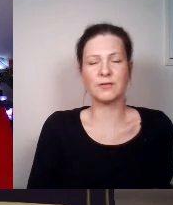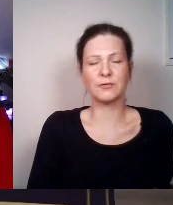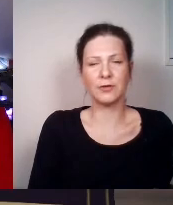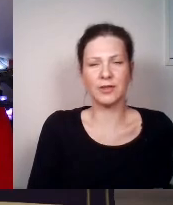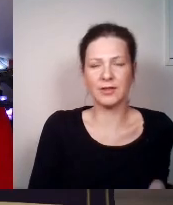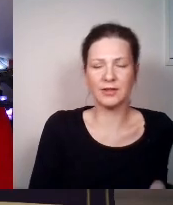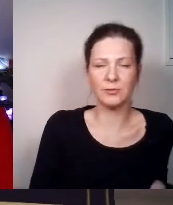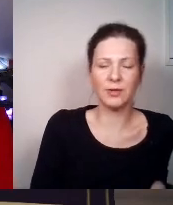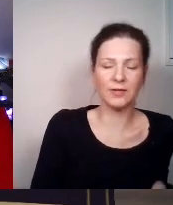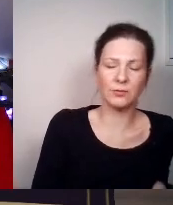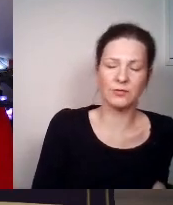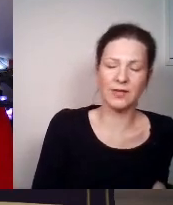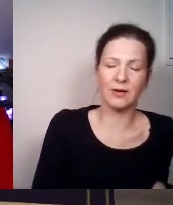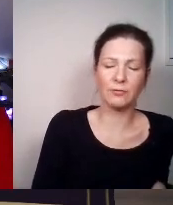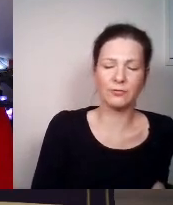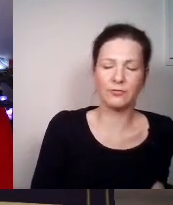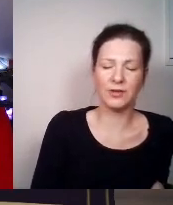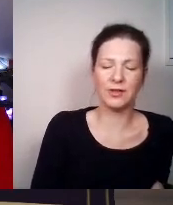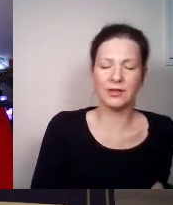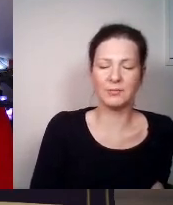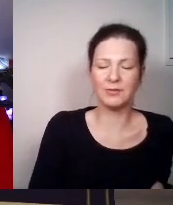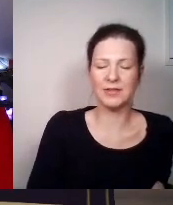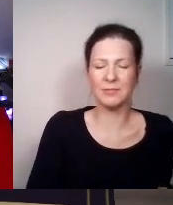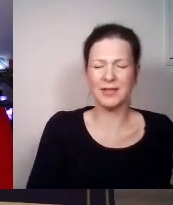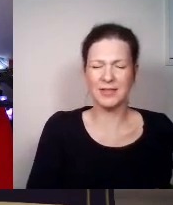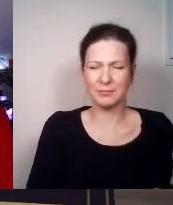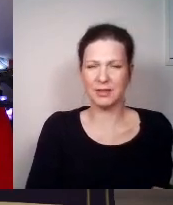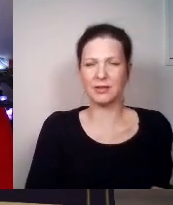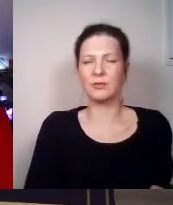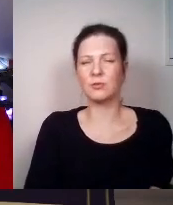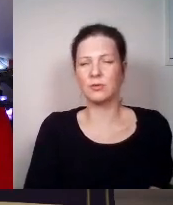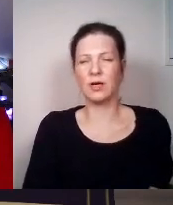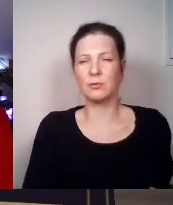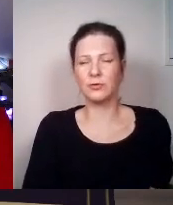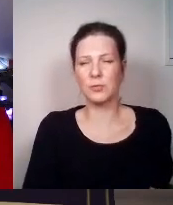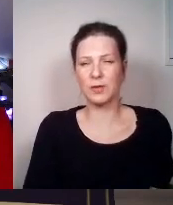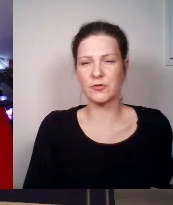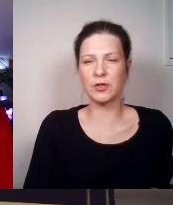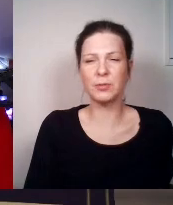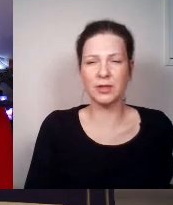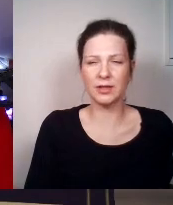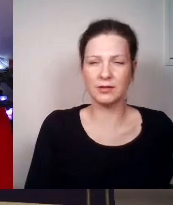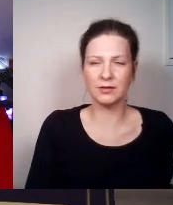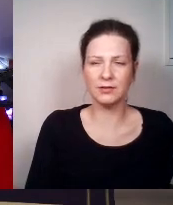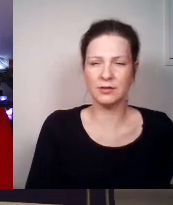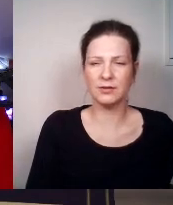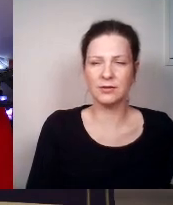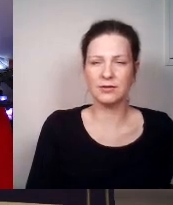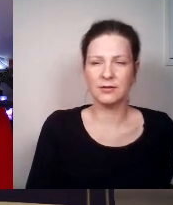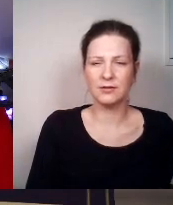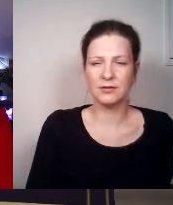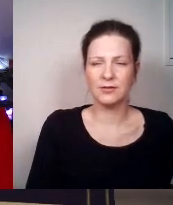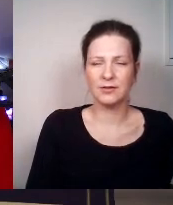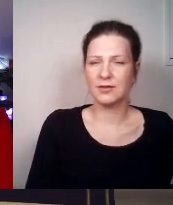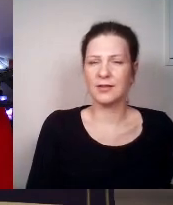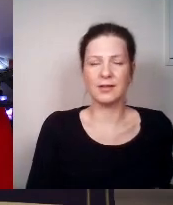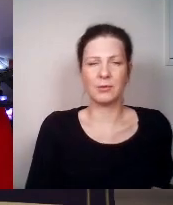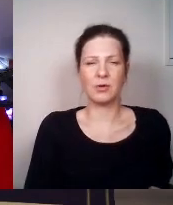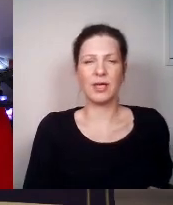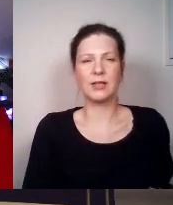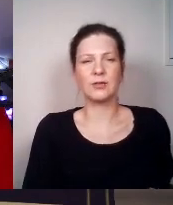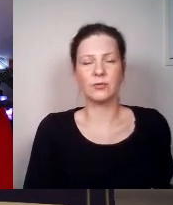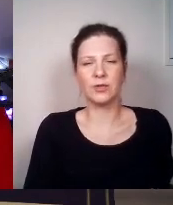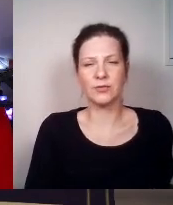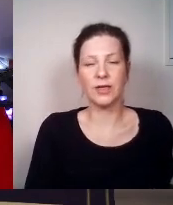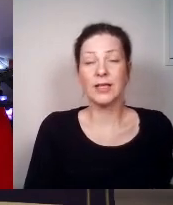sprichst gerade von den Regierungen, also darauf, wie, mit welchen Maßnahmen die Regierung auf die spanische Grippe reagiert hat. Genau. Ich